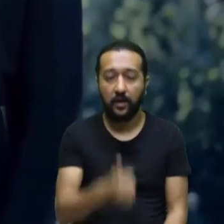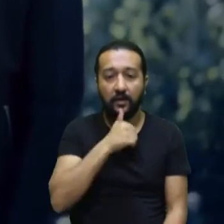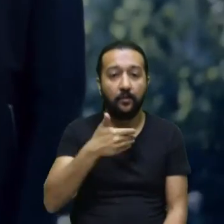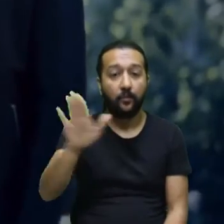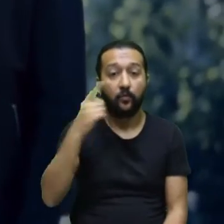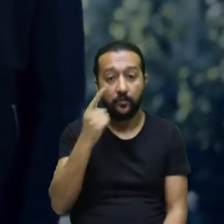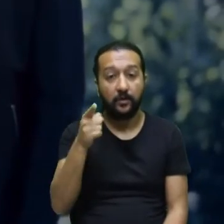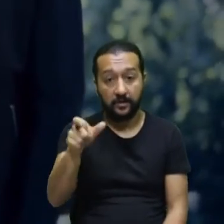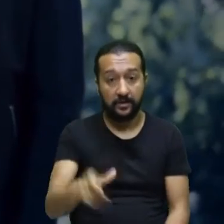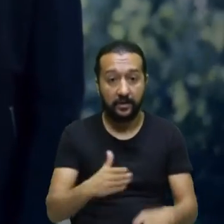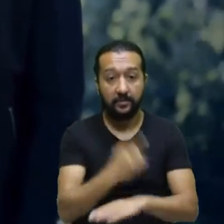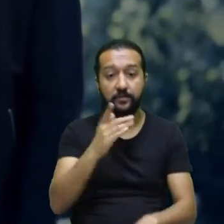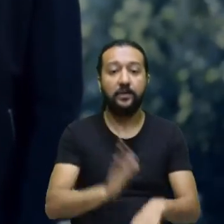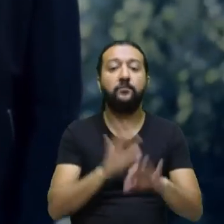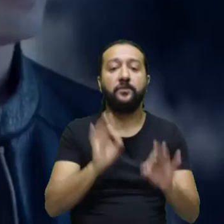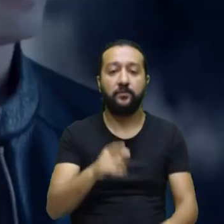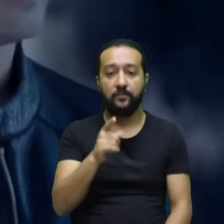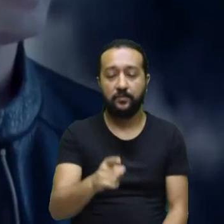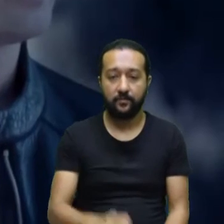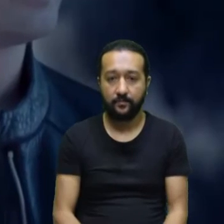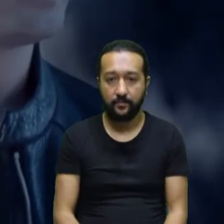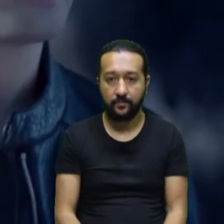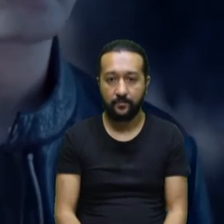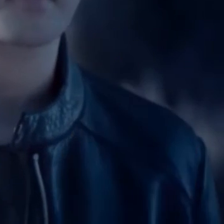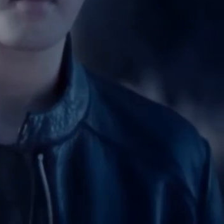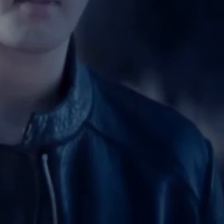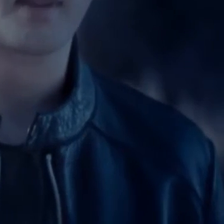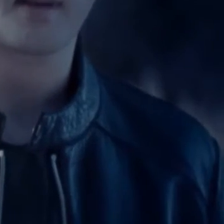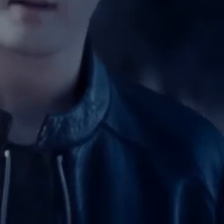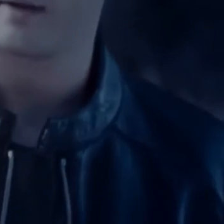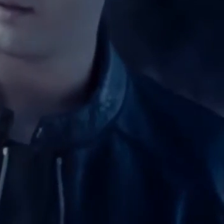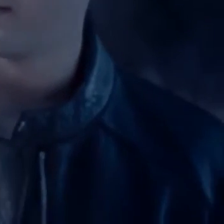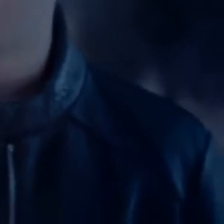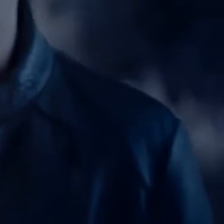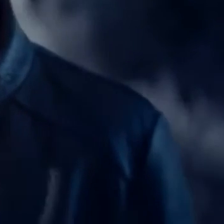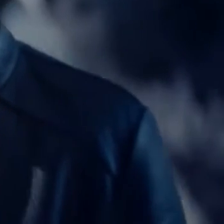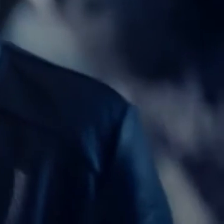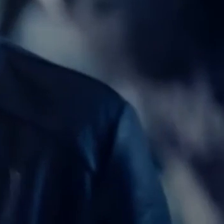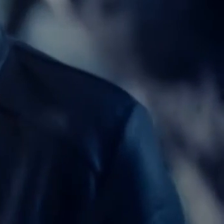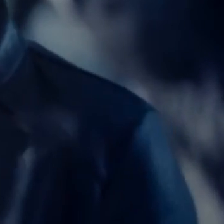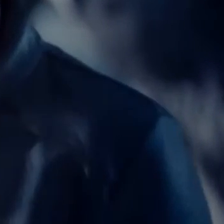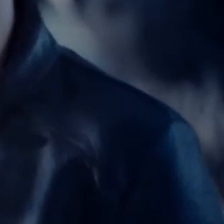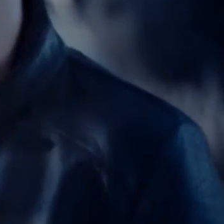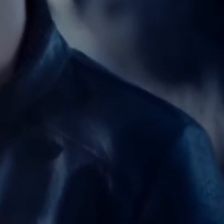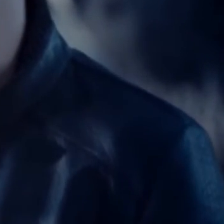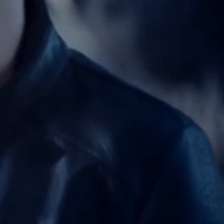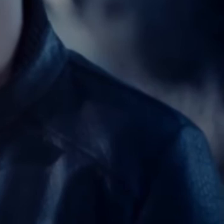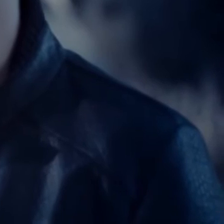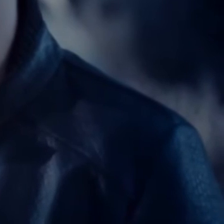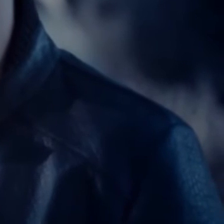Adam gidiyor bak. Gerçekten bir şey yapmayacak mısın? Yusuf sözlerini önemsemeden durgunlaşarak Azra'ya döndü.